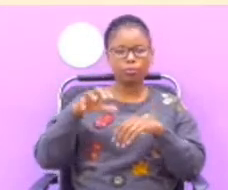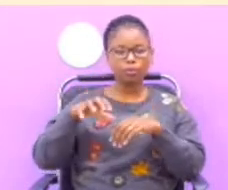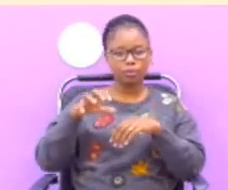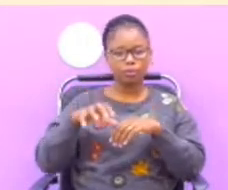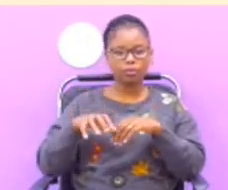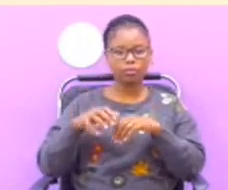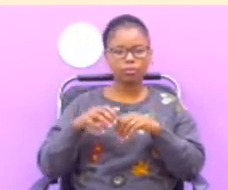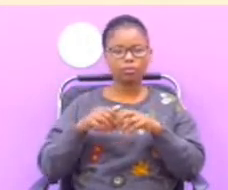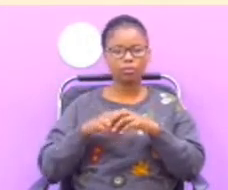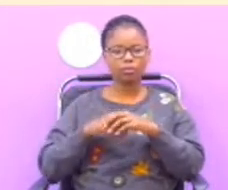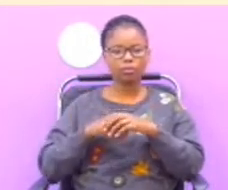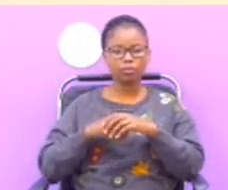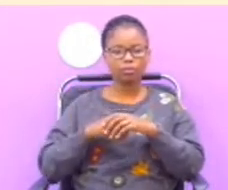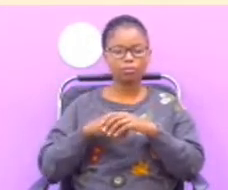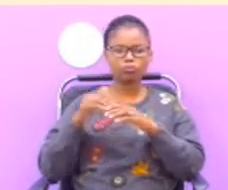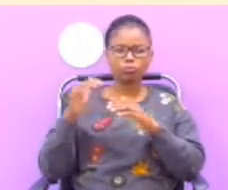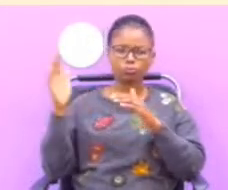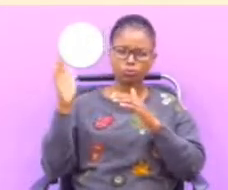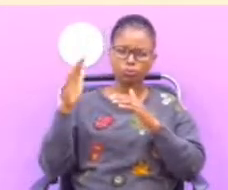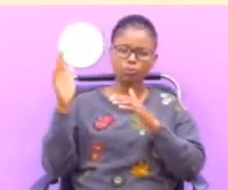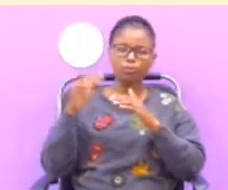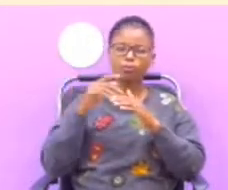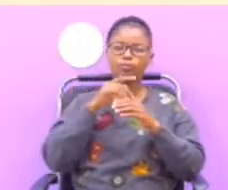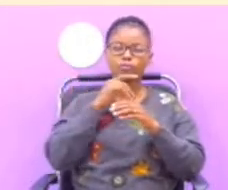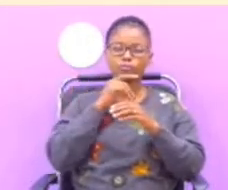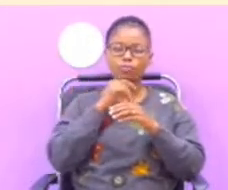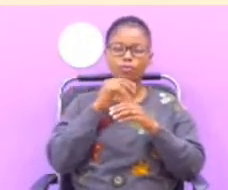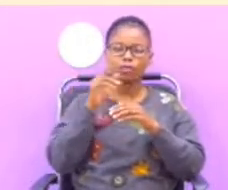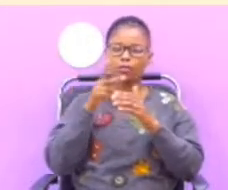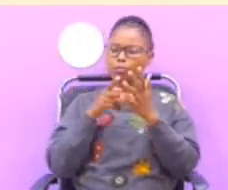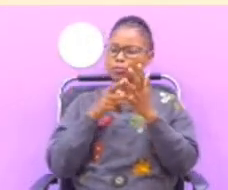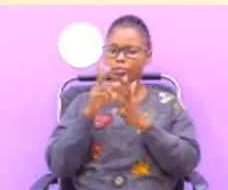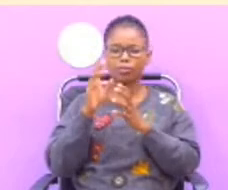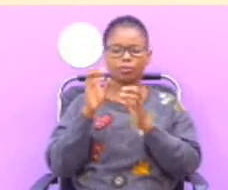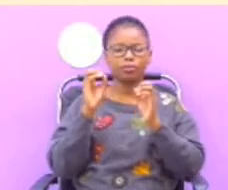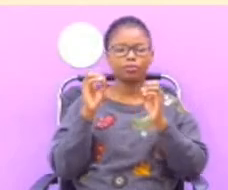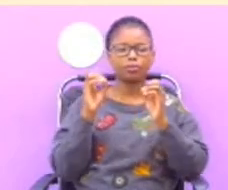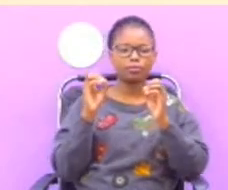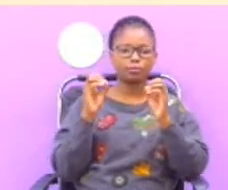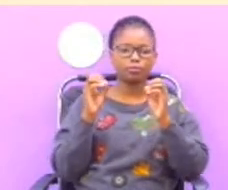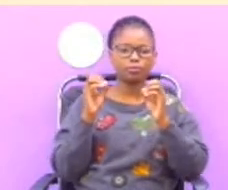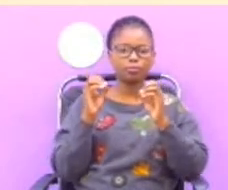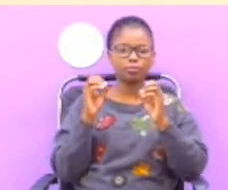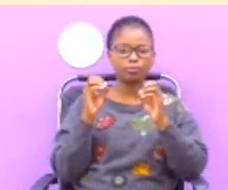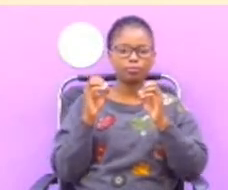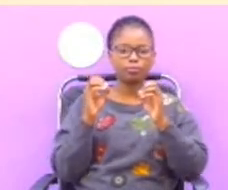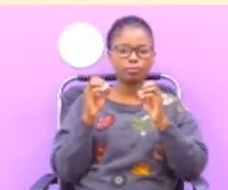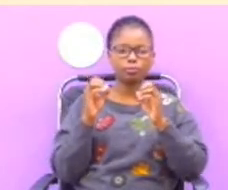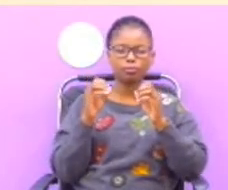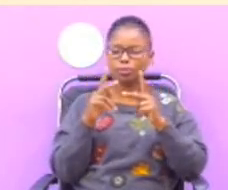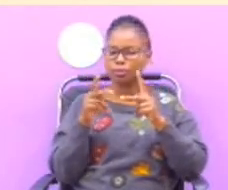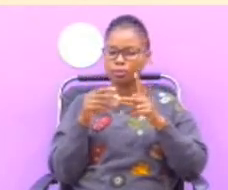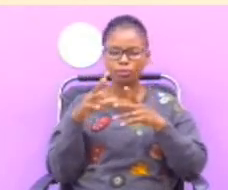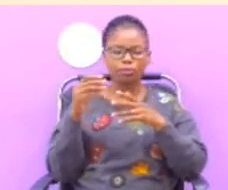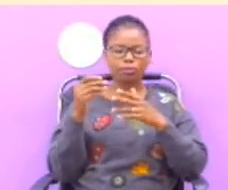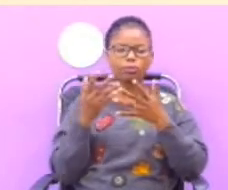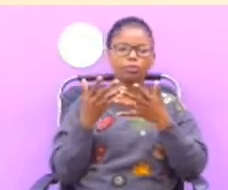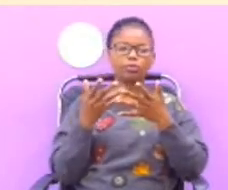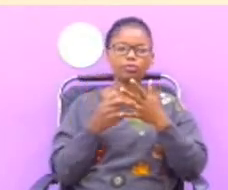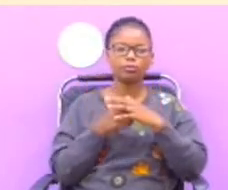no ginya ndimuku na ni makanga na ndukuri honaki gukua ginya kuri urathi